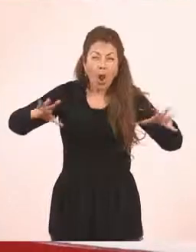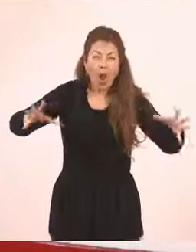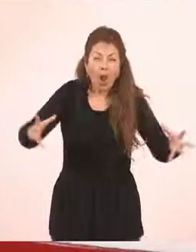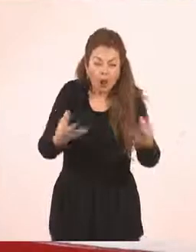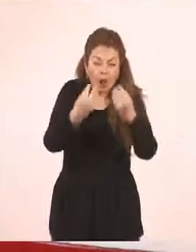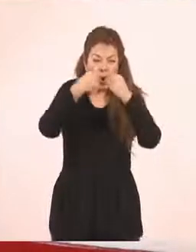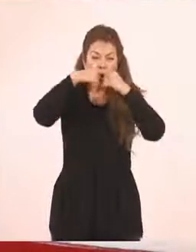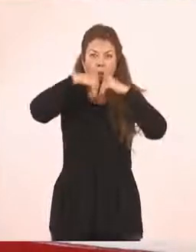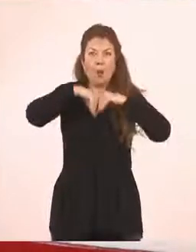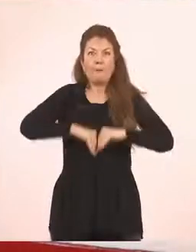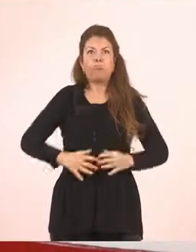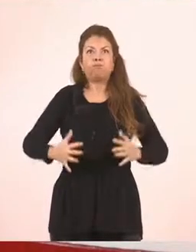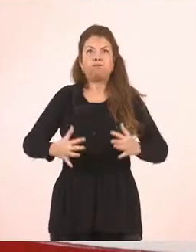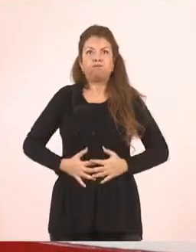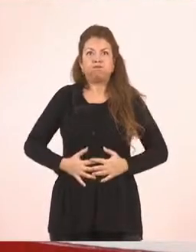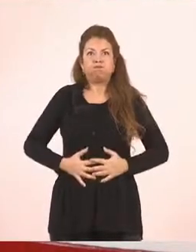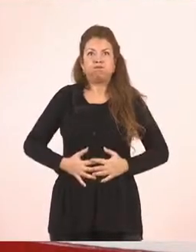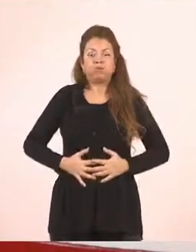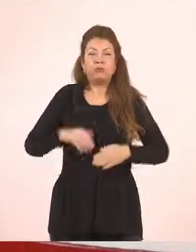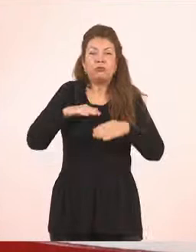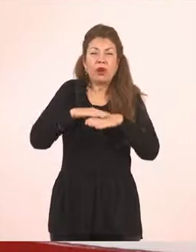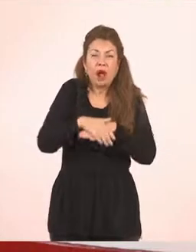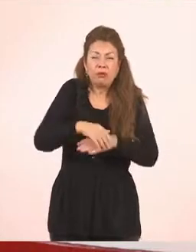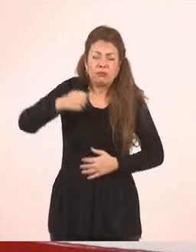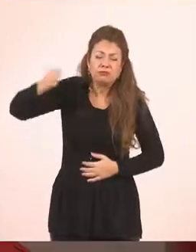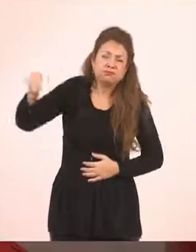Εκείνο το βράδυ είχε στομαχόπονο.